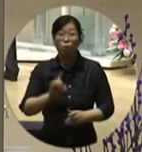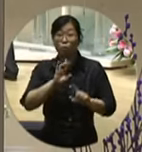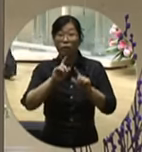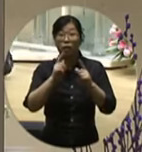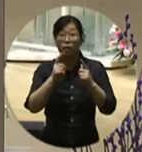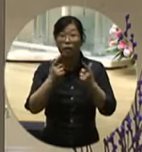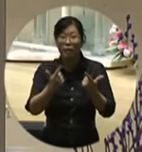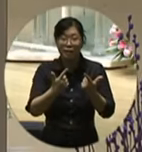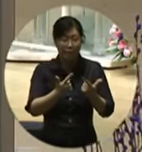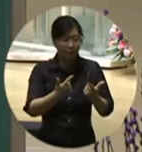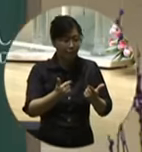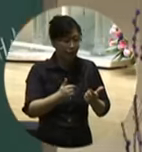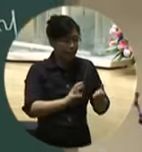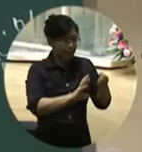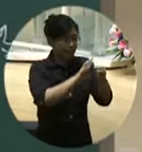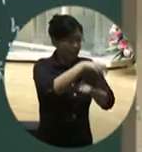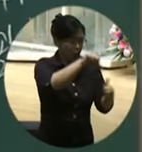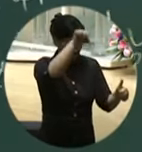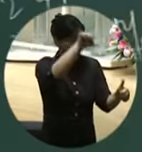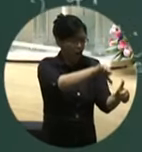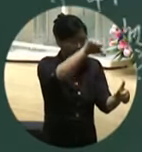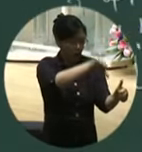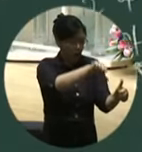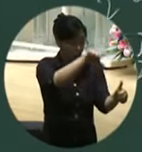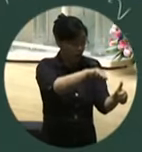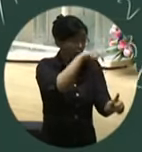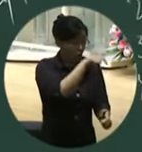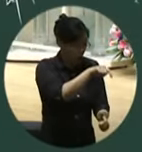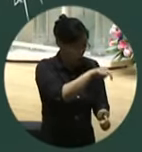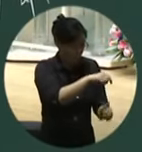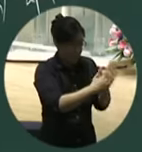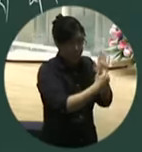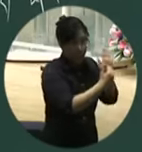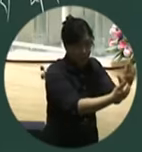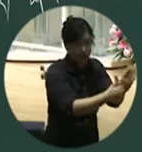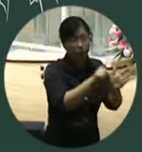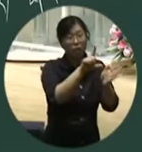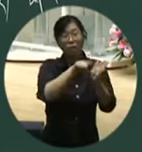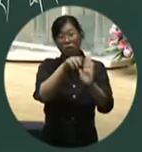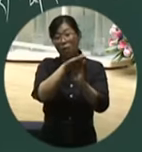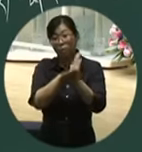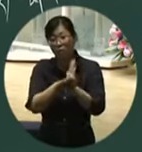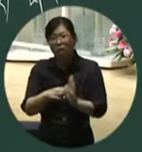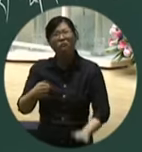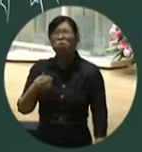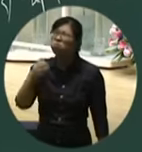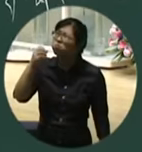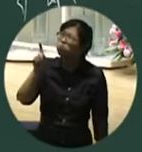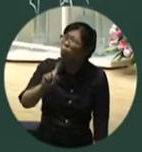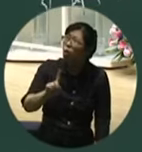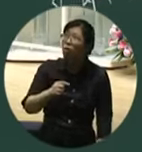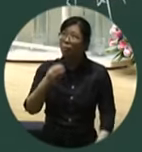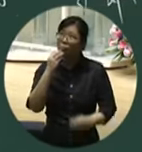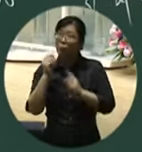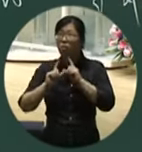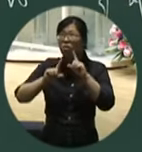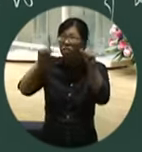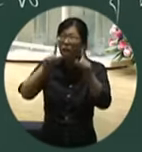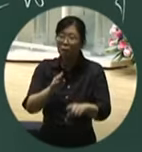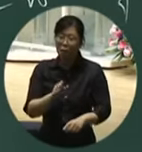that. 재앙을 막는 시간표. It's a time schedule that stops disasters. 토요일에 그냥 모이지 마시고 아침 일찍 일어나서